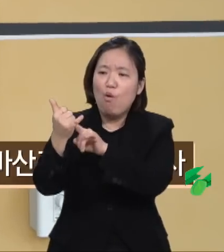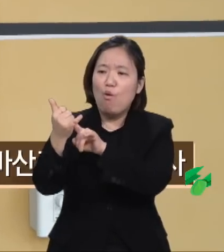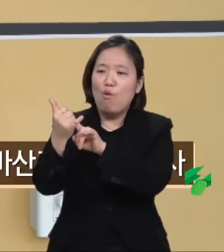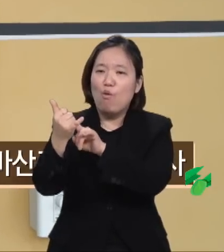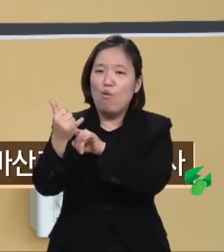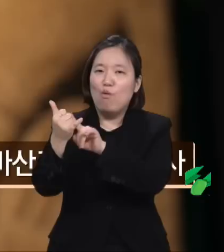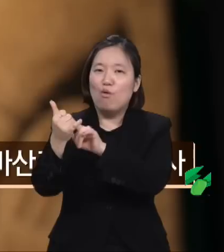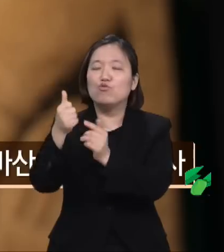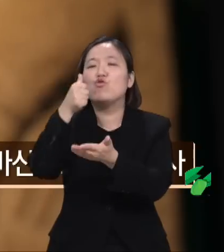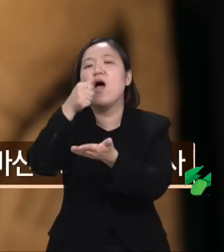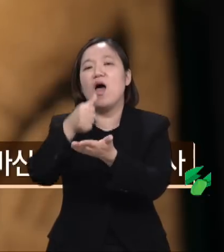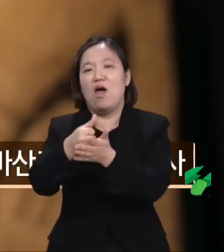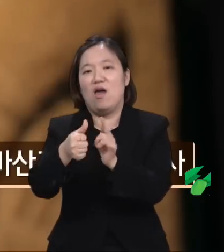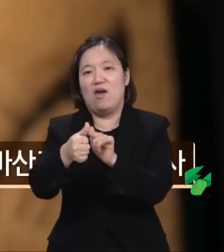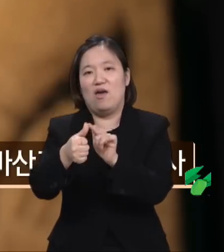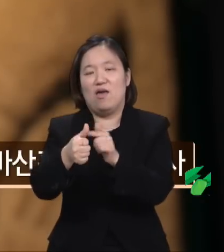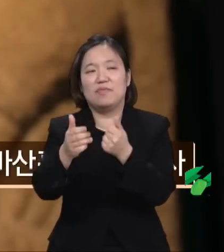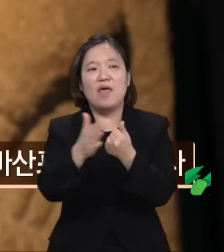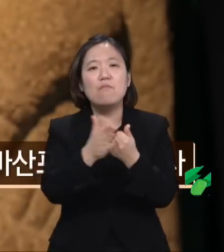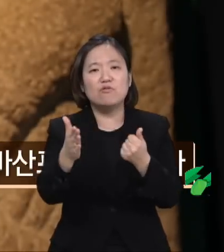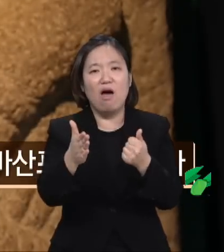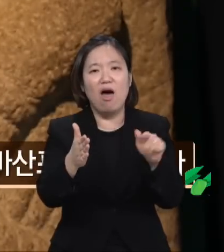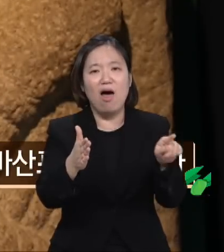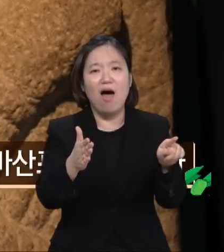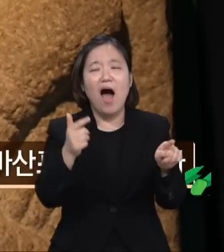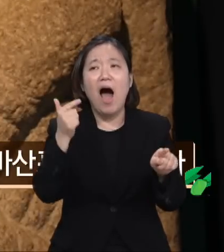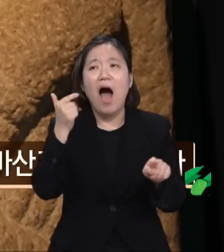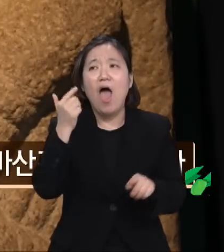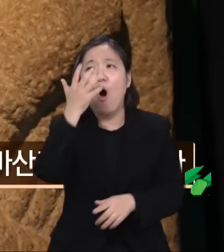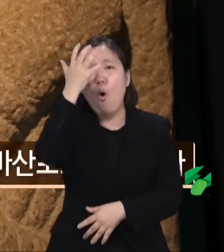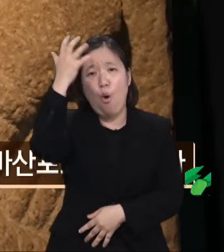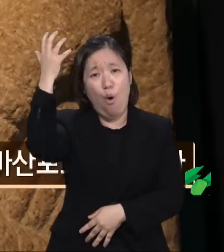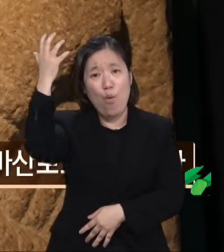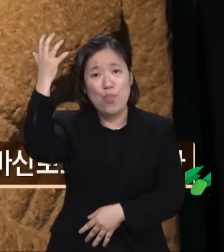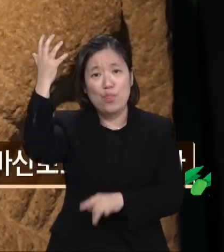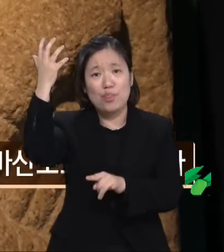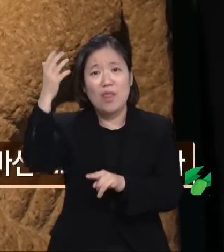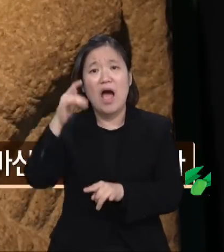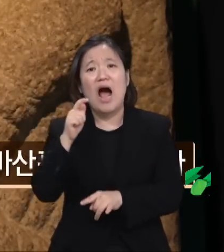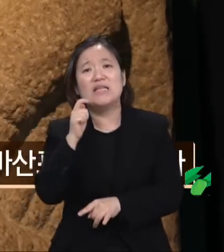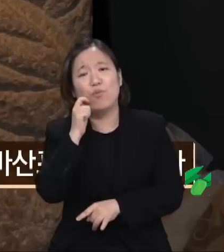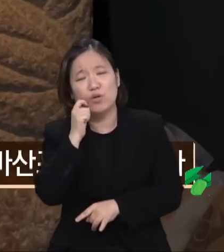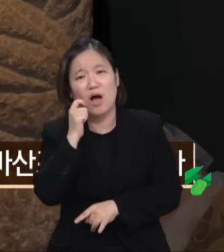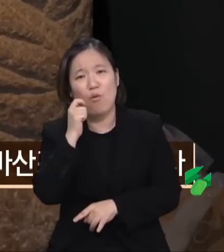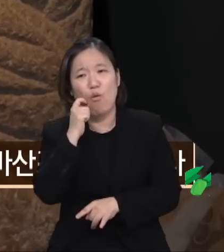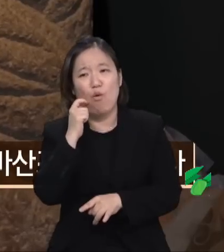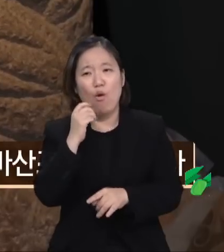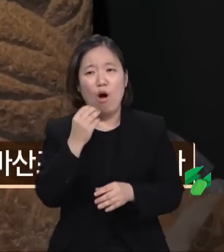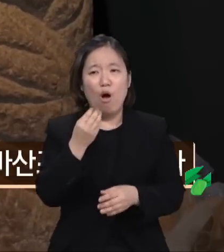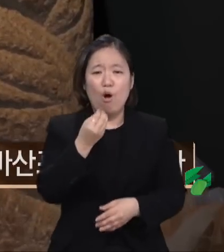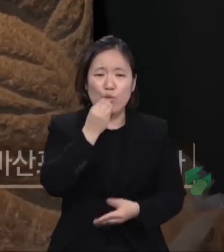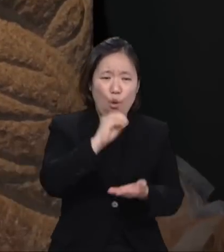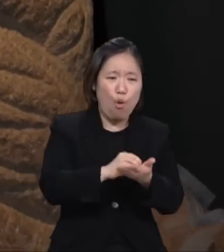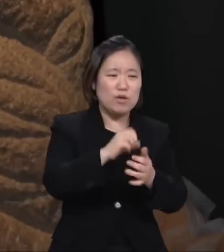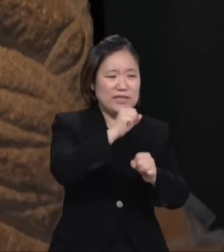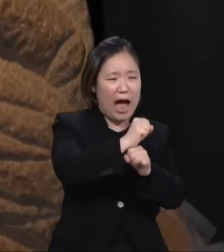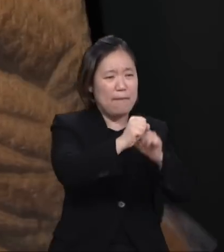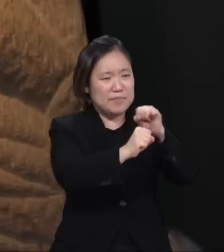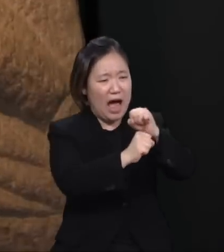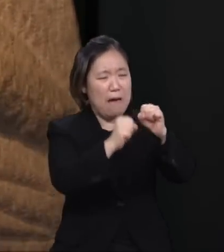한을 품고 천도 되지 못한 채 돌탑을 쌓고 돌탑을 쌓는 그런